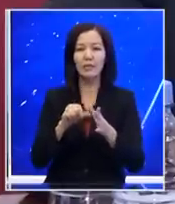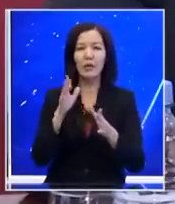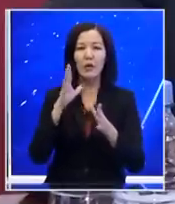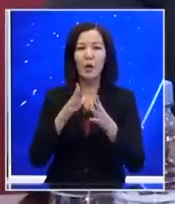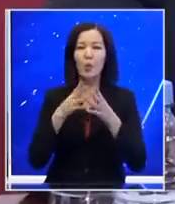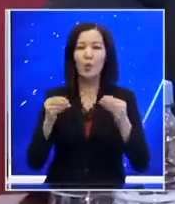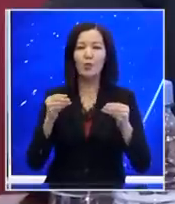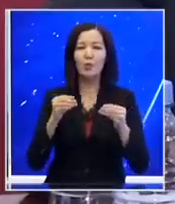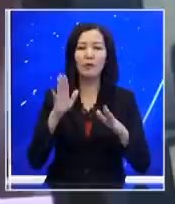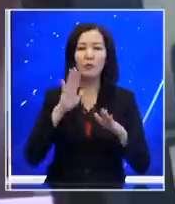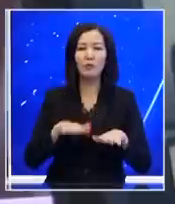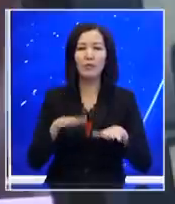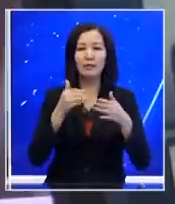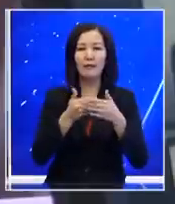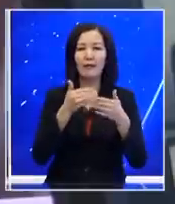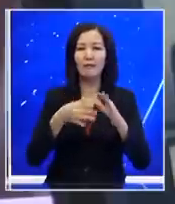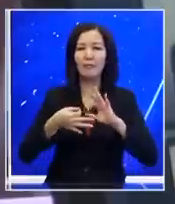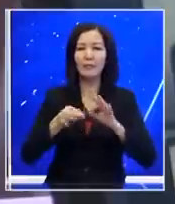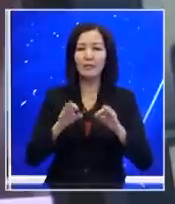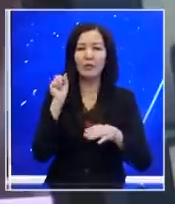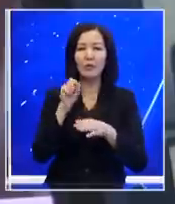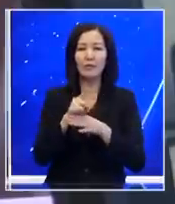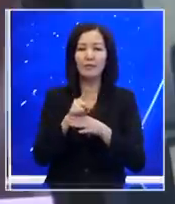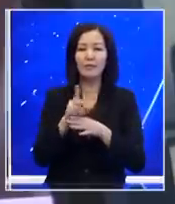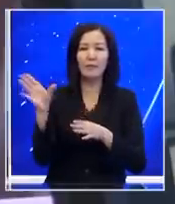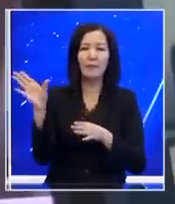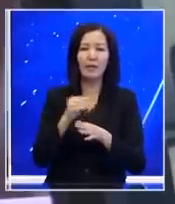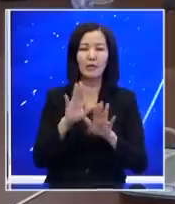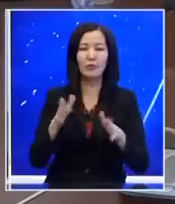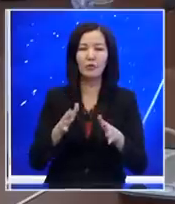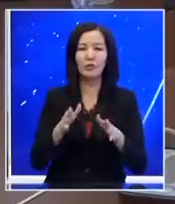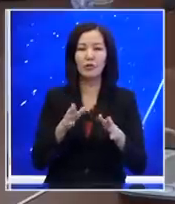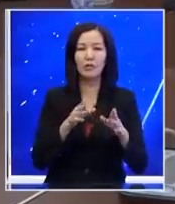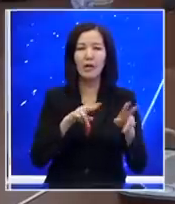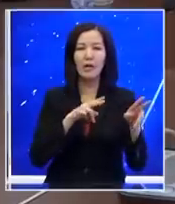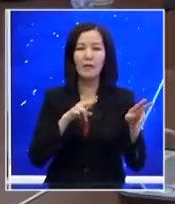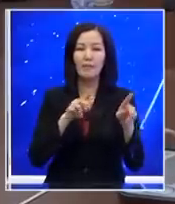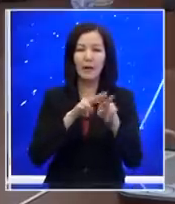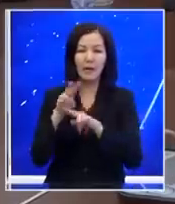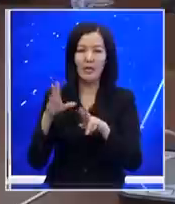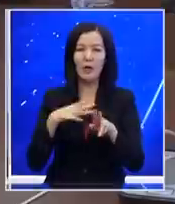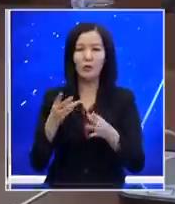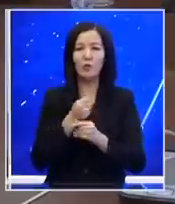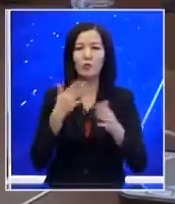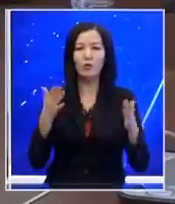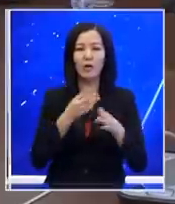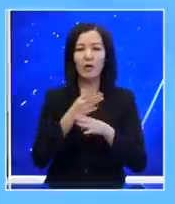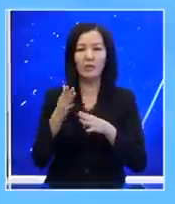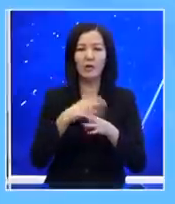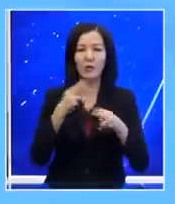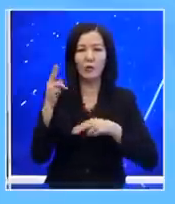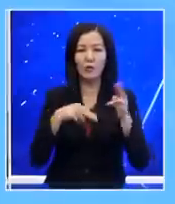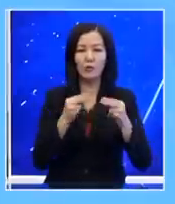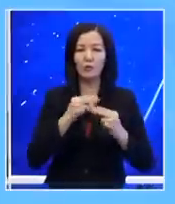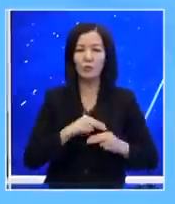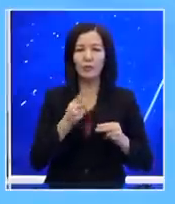алу жұмыстарын пысықтауды тапсырды. Төтенше жағдай тұсында қай салада да ерекше бақылауда. Әсіресе ел қазынасынан қомақты қаржы аударылған құрылыс